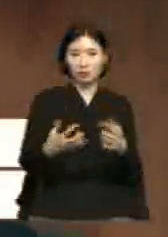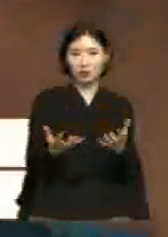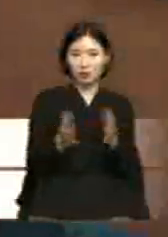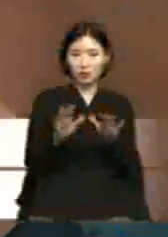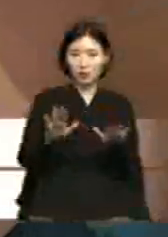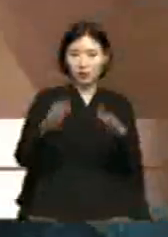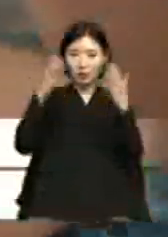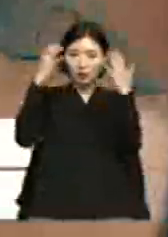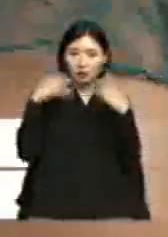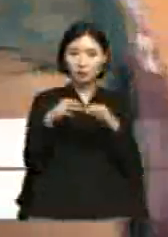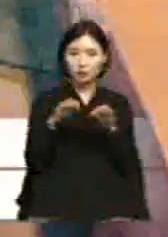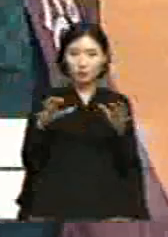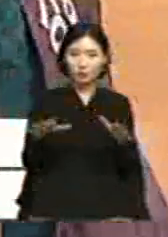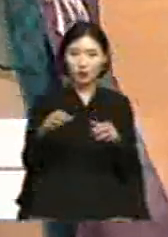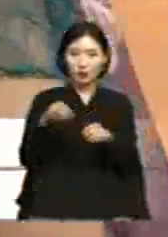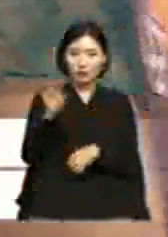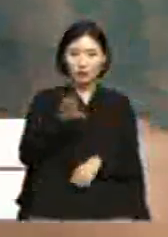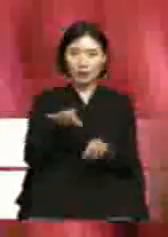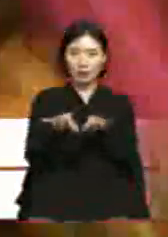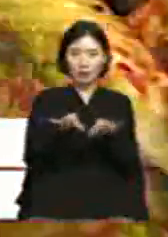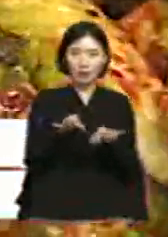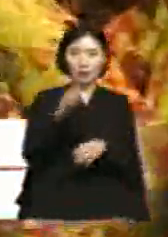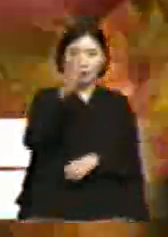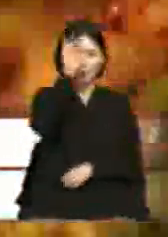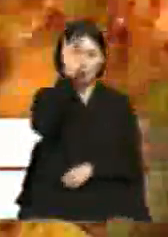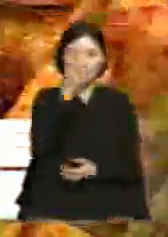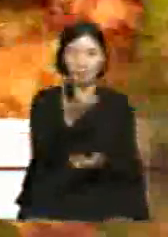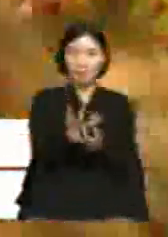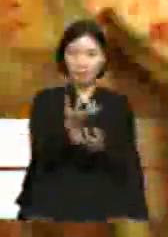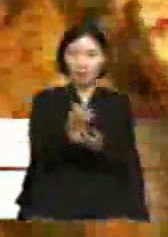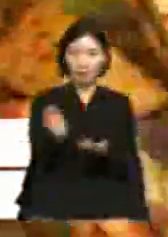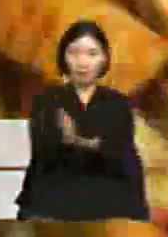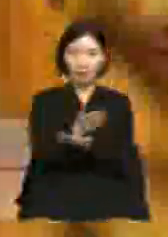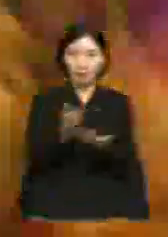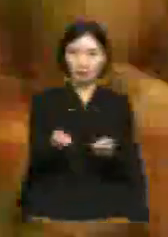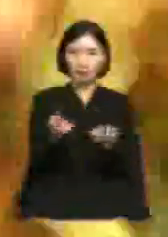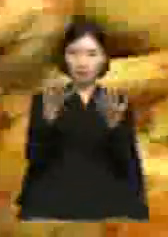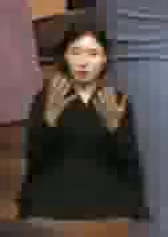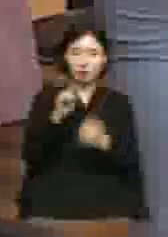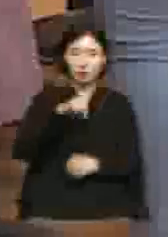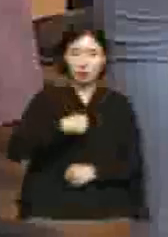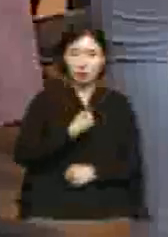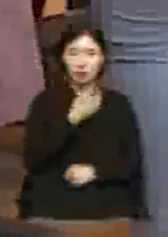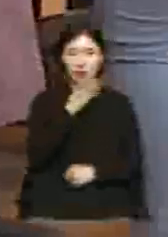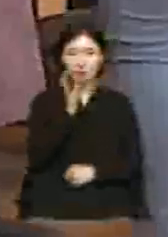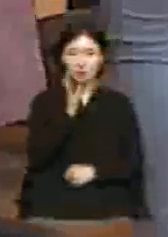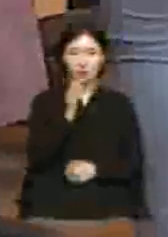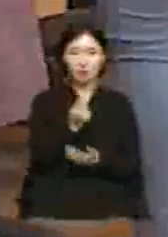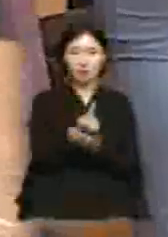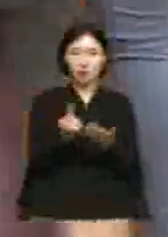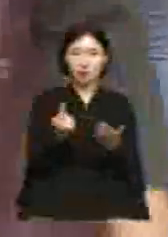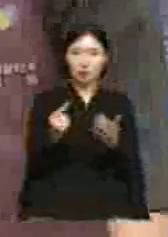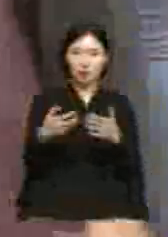올 여름 동안 벼룩시장과 삼계탕 나눔 행사 등을 진행하며 독거노인과 소외계층을 위한